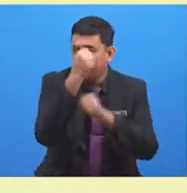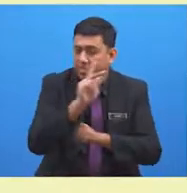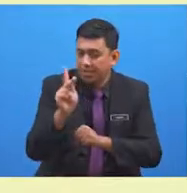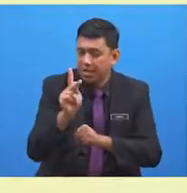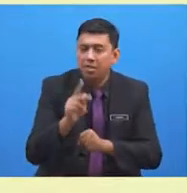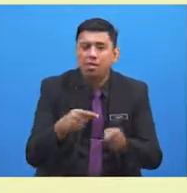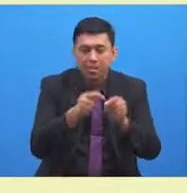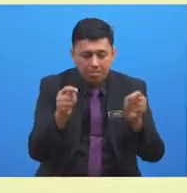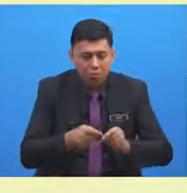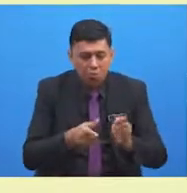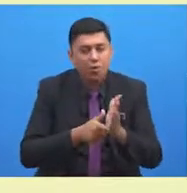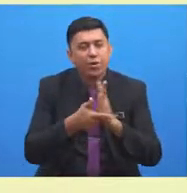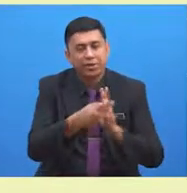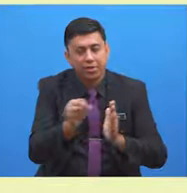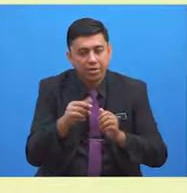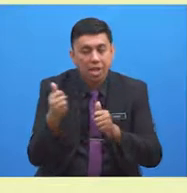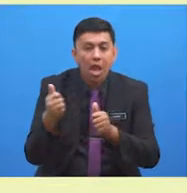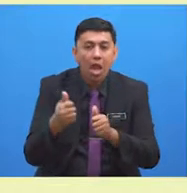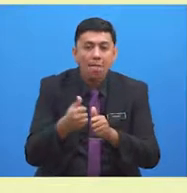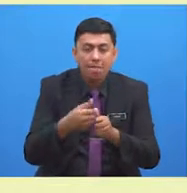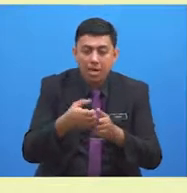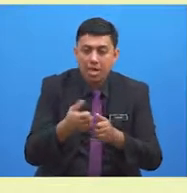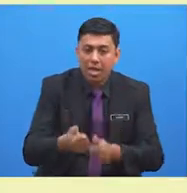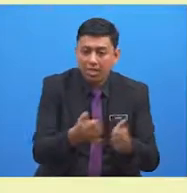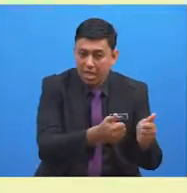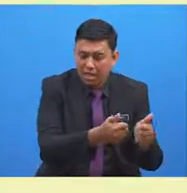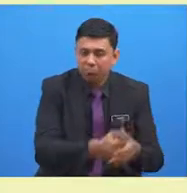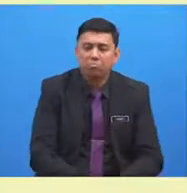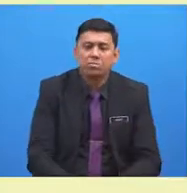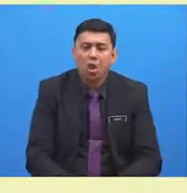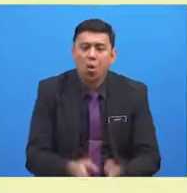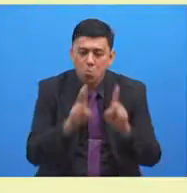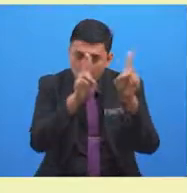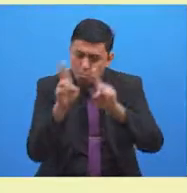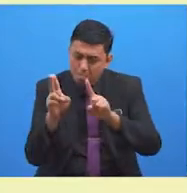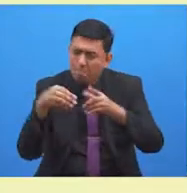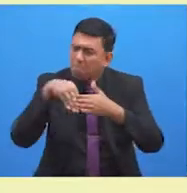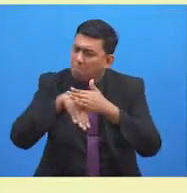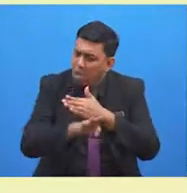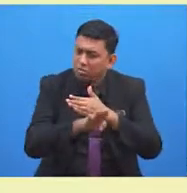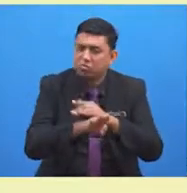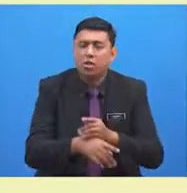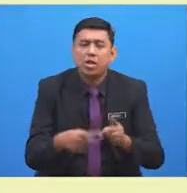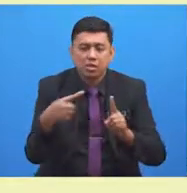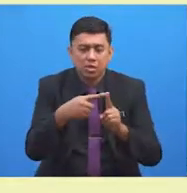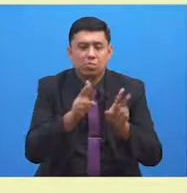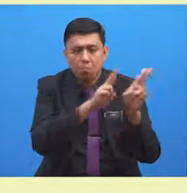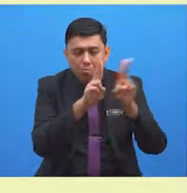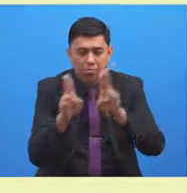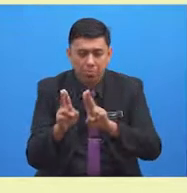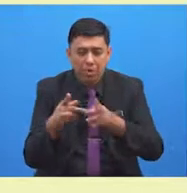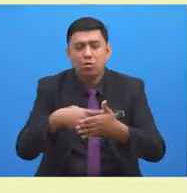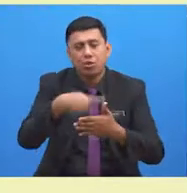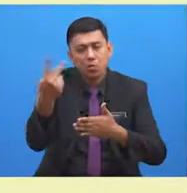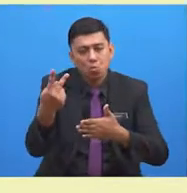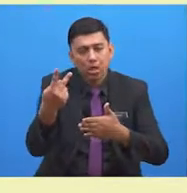tempat laluan bagi pengagihan udara yang dibawa masuk ke dalam paru-paru dan juga untuk